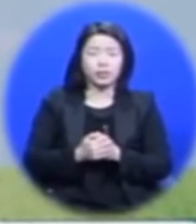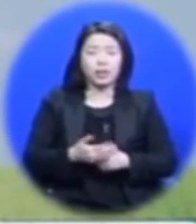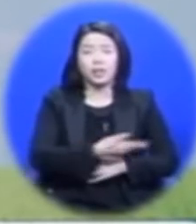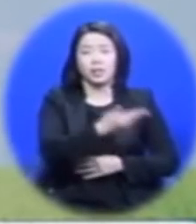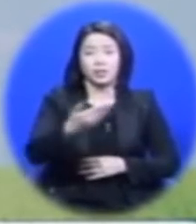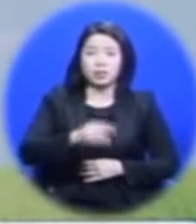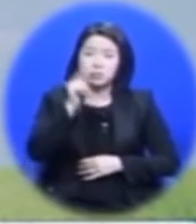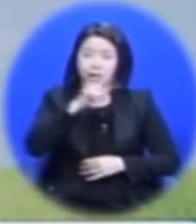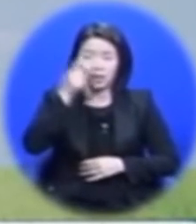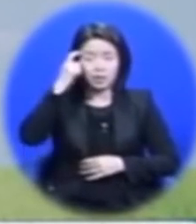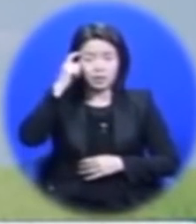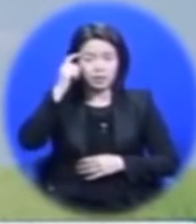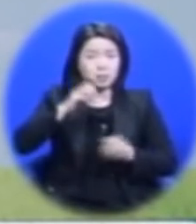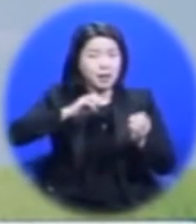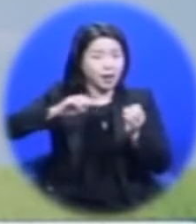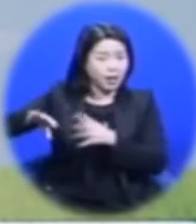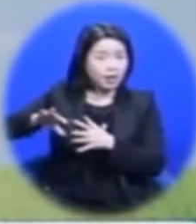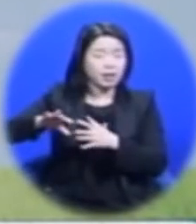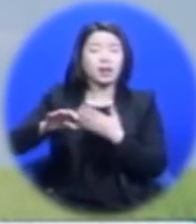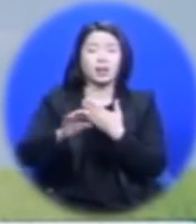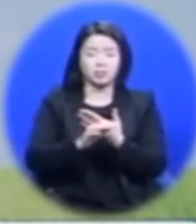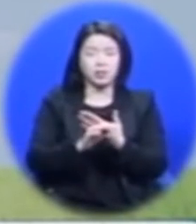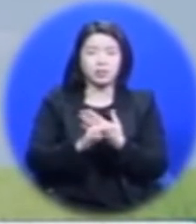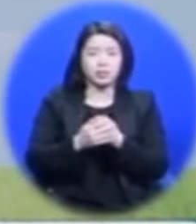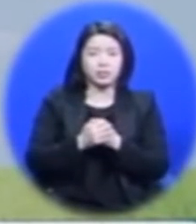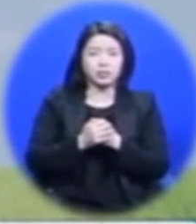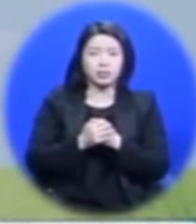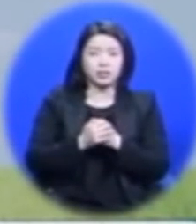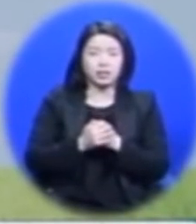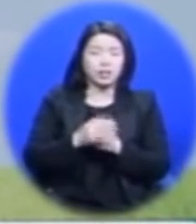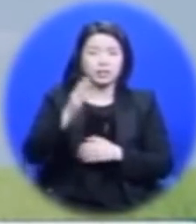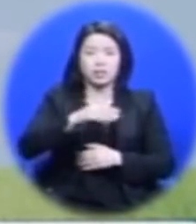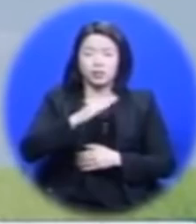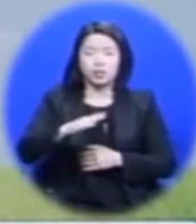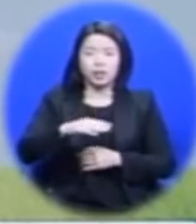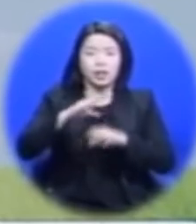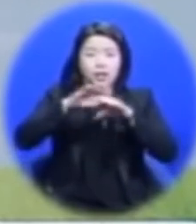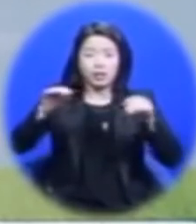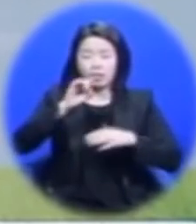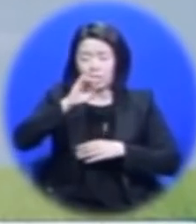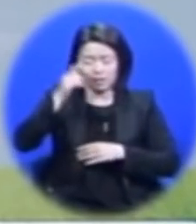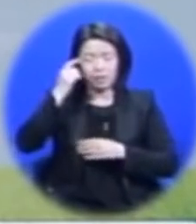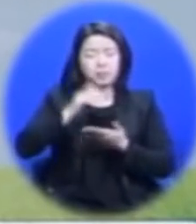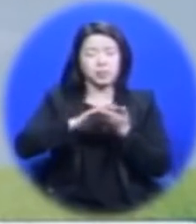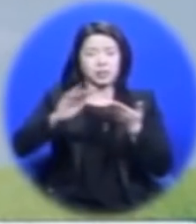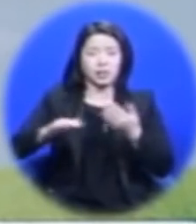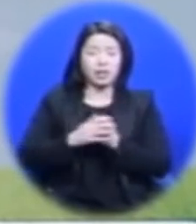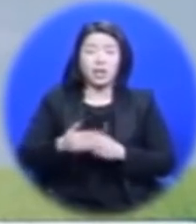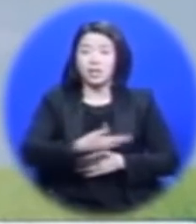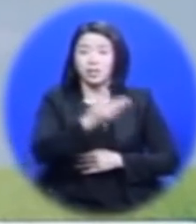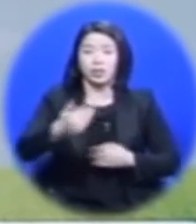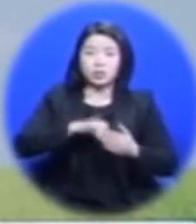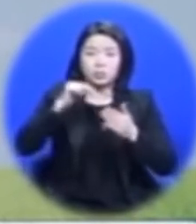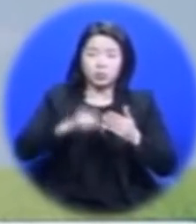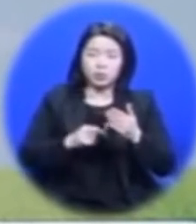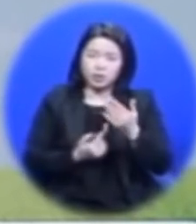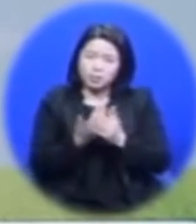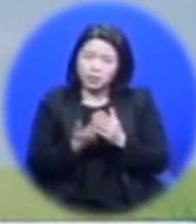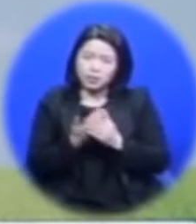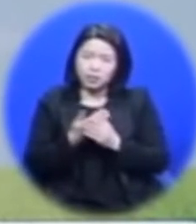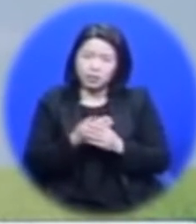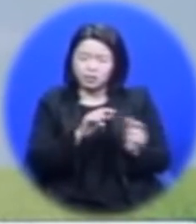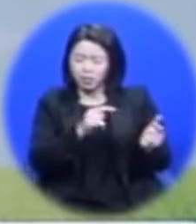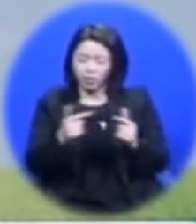여러분, 악한 생각만 떨쳐버리려고 하면 이건 절대 해결 안 됩니다. 여러분 속에 일어나고 있는 여러 가지